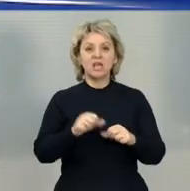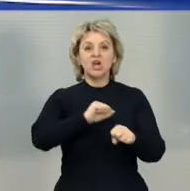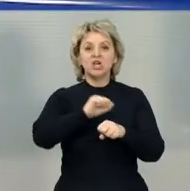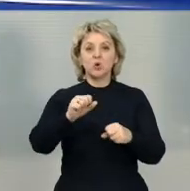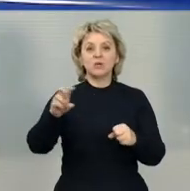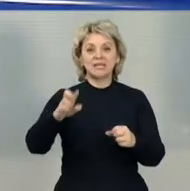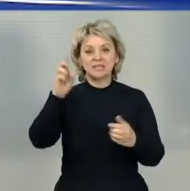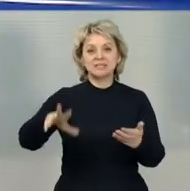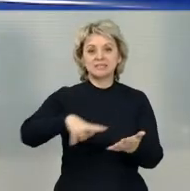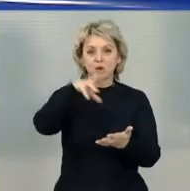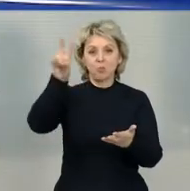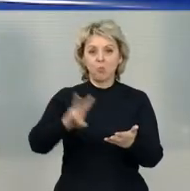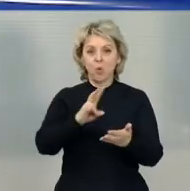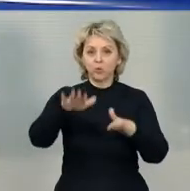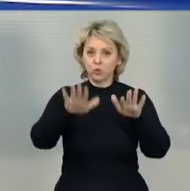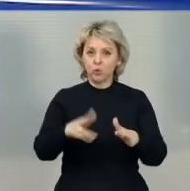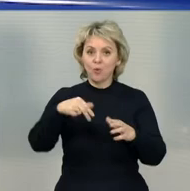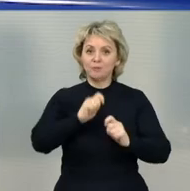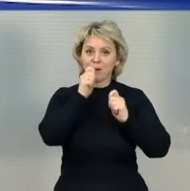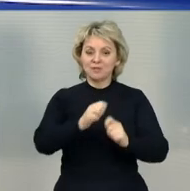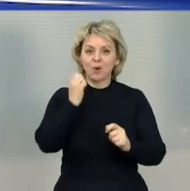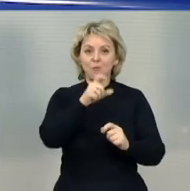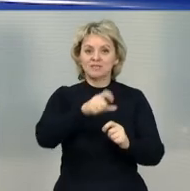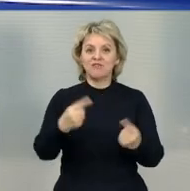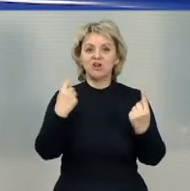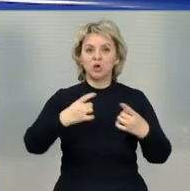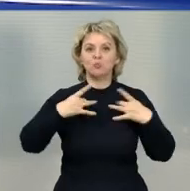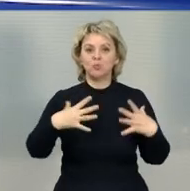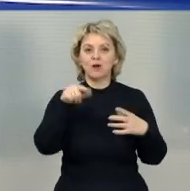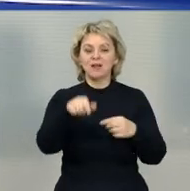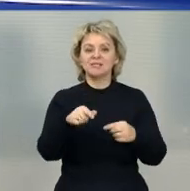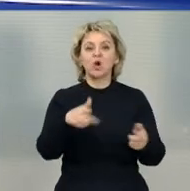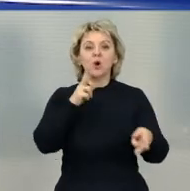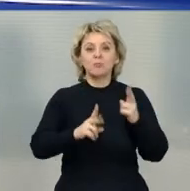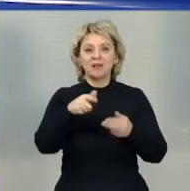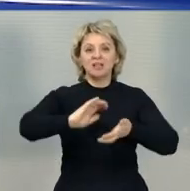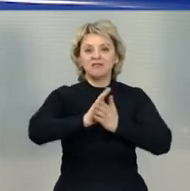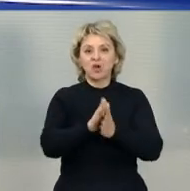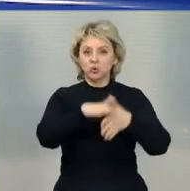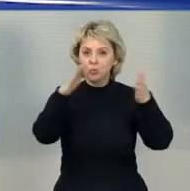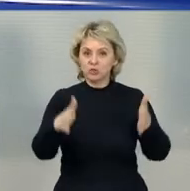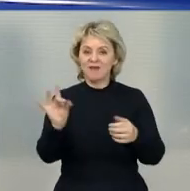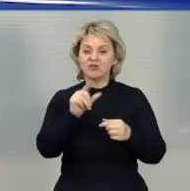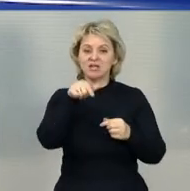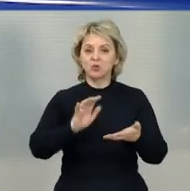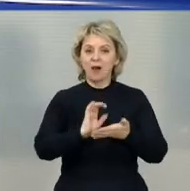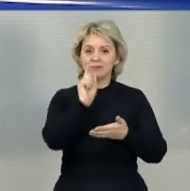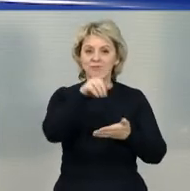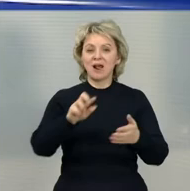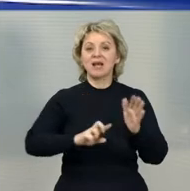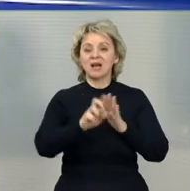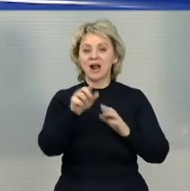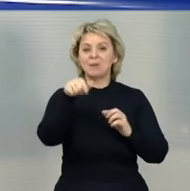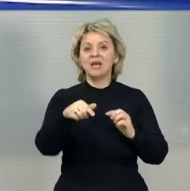Рекордная царь Пасха в тонну весом стала подарком москвичам к великому празднику. Приготовили творожный шедевр в Ростове и отправили в храм